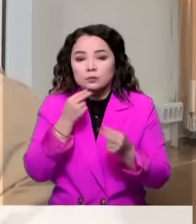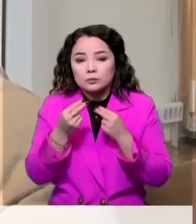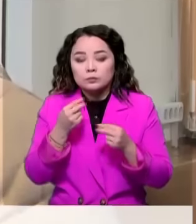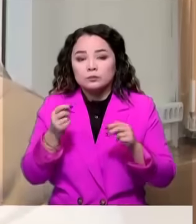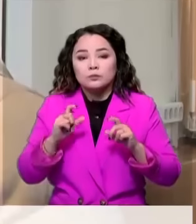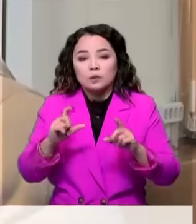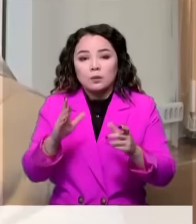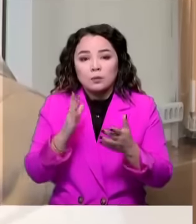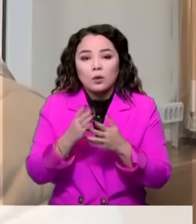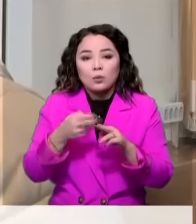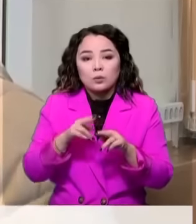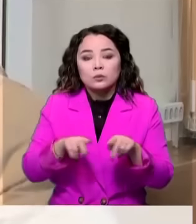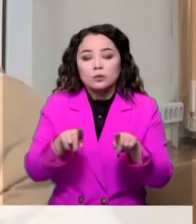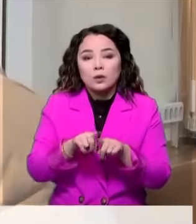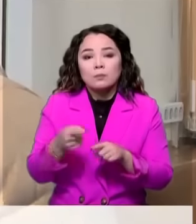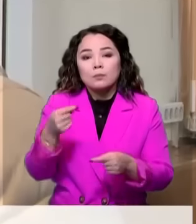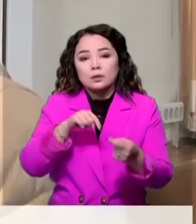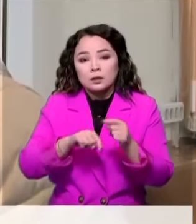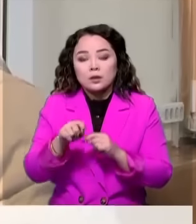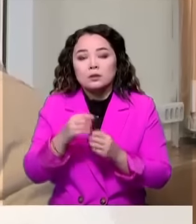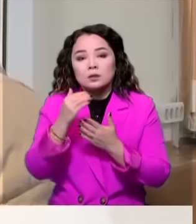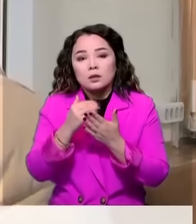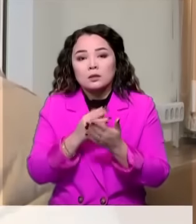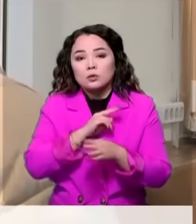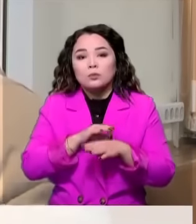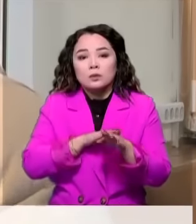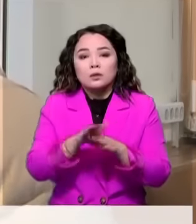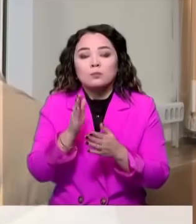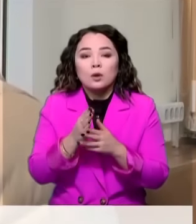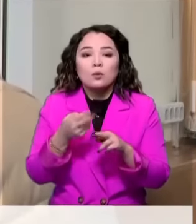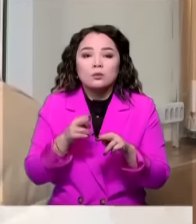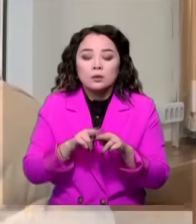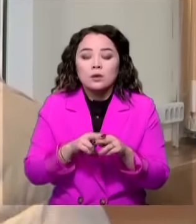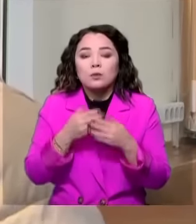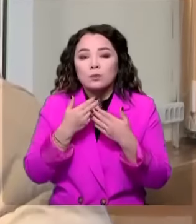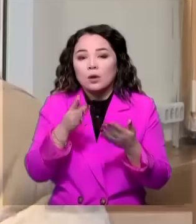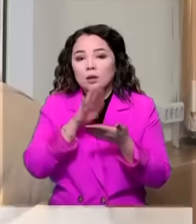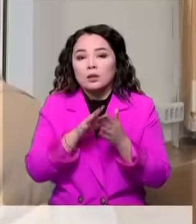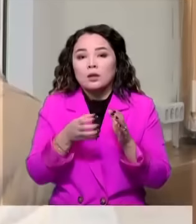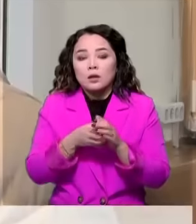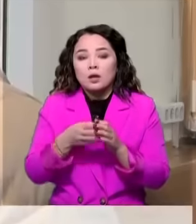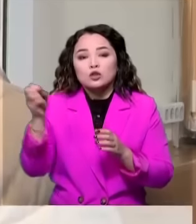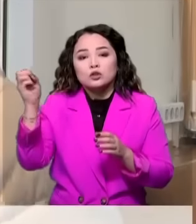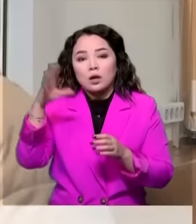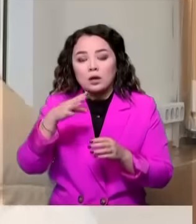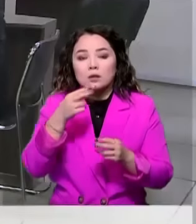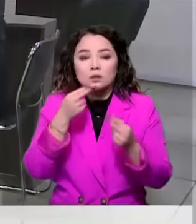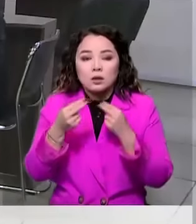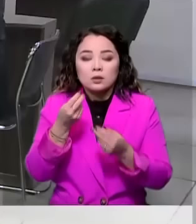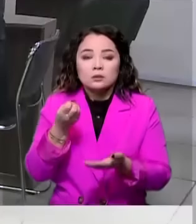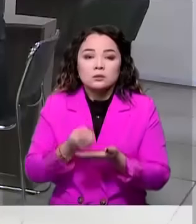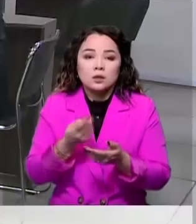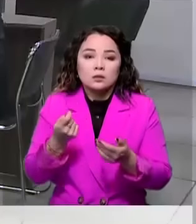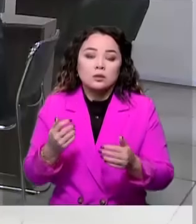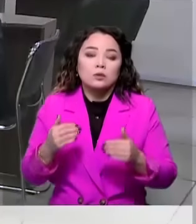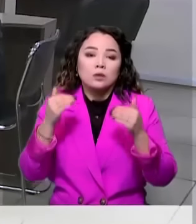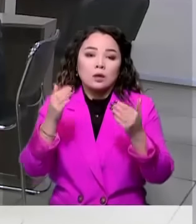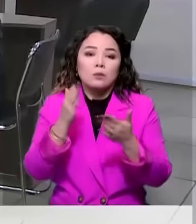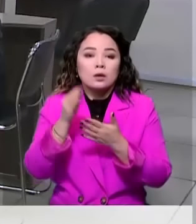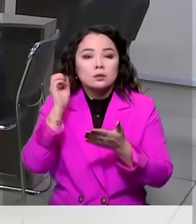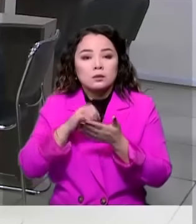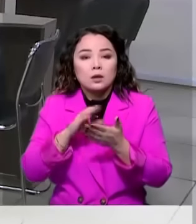бағасы қымбаттайды. Осылайша бір-бірімен тізбектеліп кете береді. Соңғы уақытта азық-түлік пен жарық қатты қымбаттады. Алайда